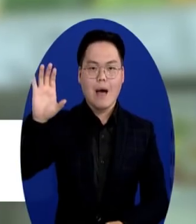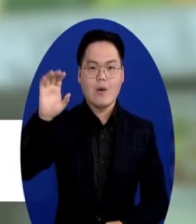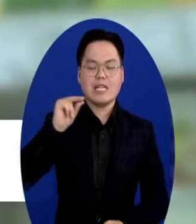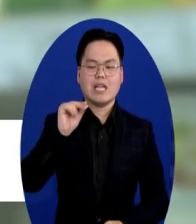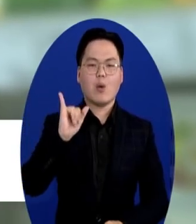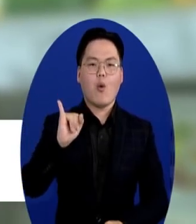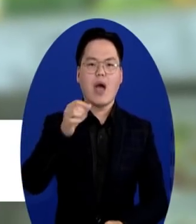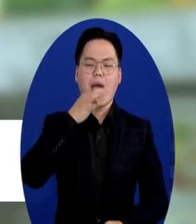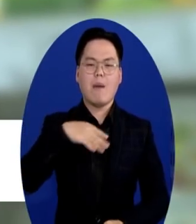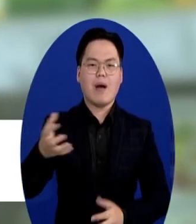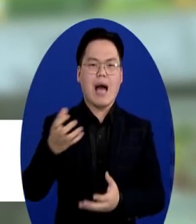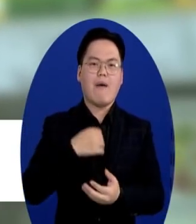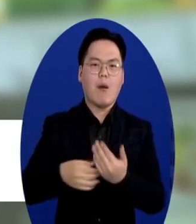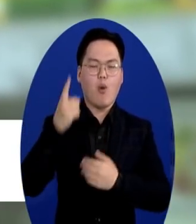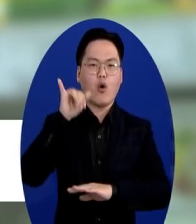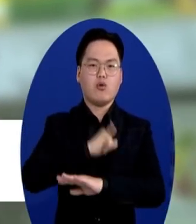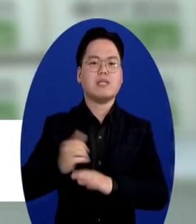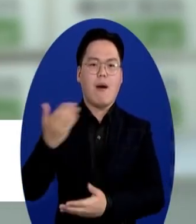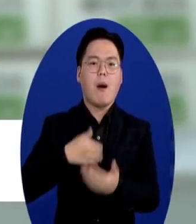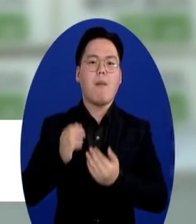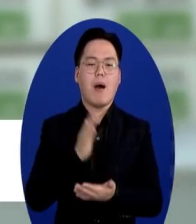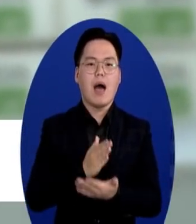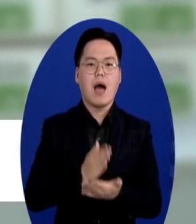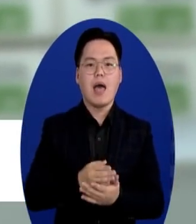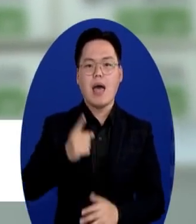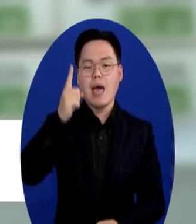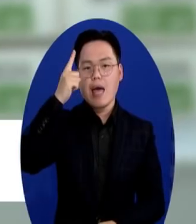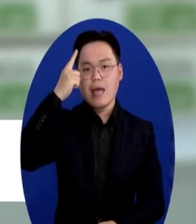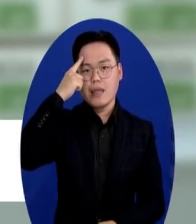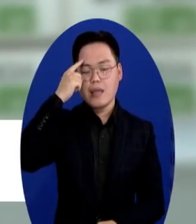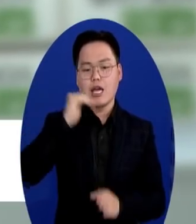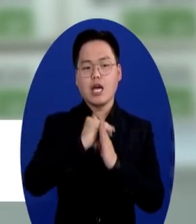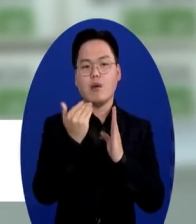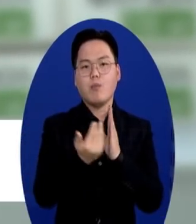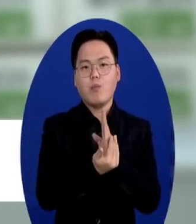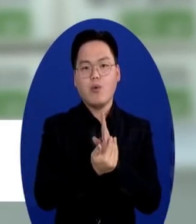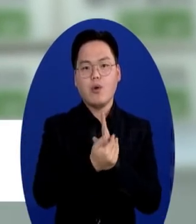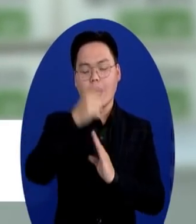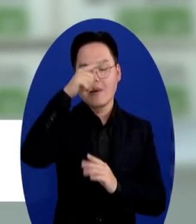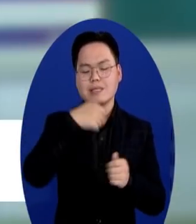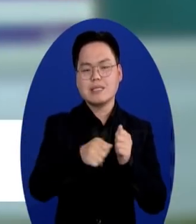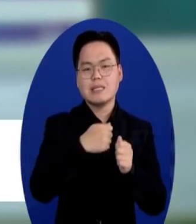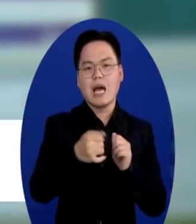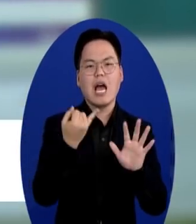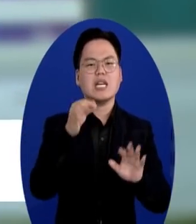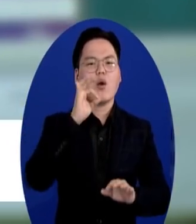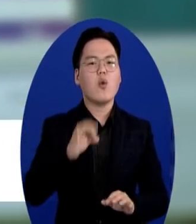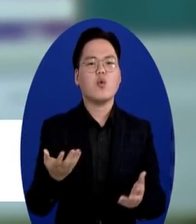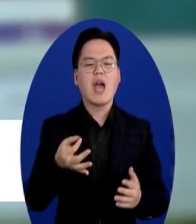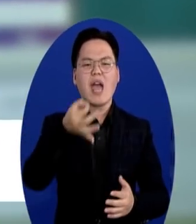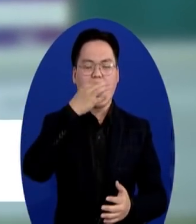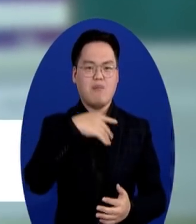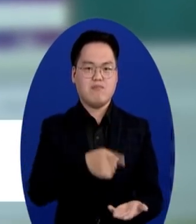хэрэгэлдэг цөөхөн улсын тоонд багтаажээ. Монгол улсын нэг өрхийн эрүүл мэндэдээ зориулсан зардлын 60% эм дангаараа эзэлж